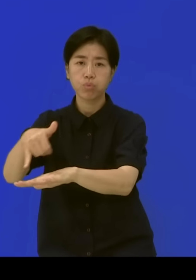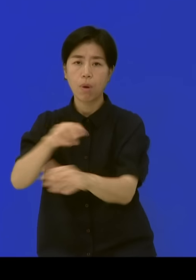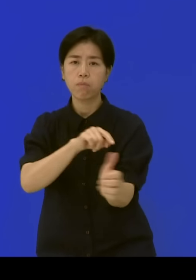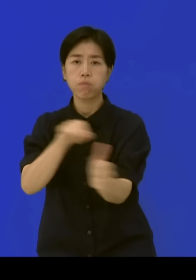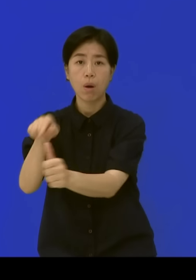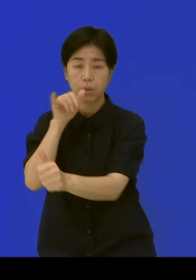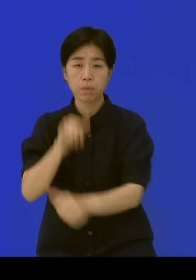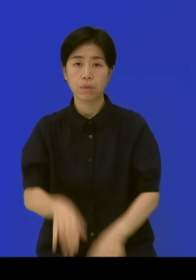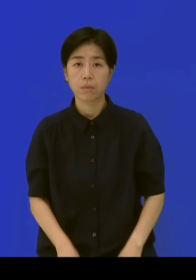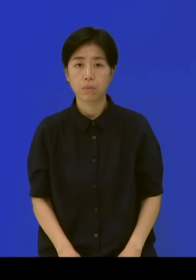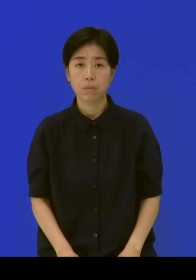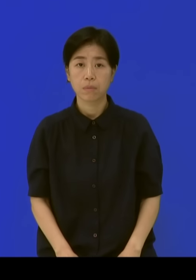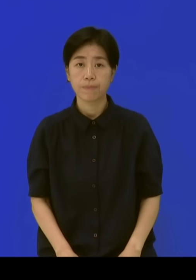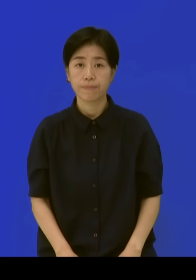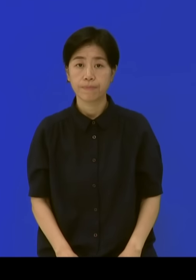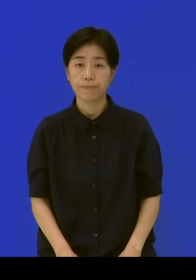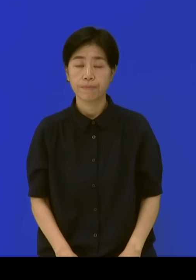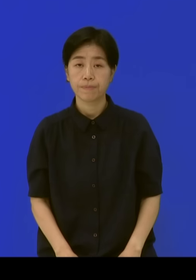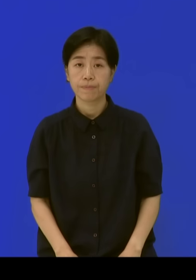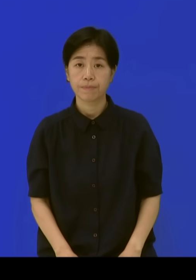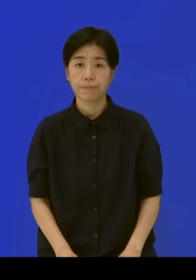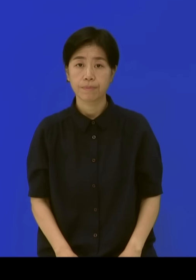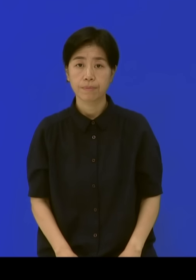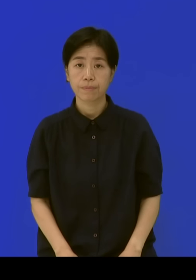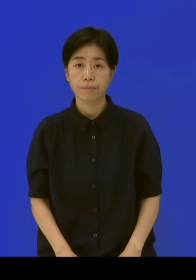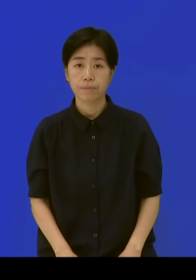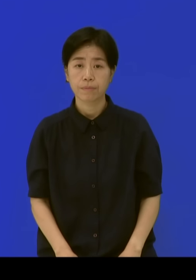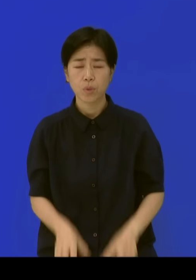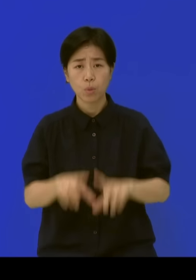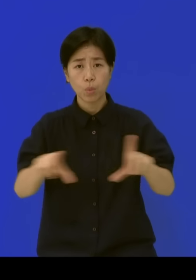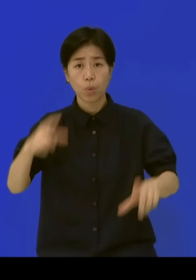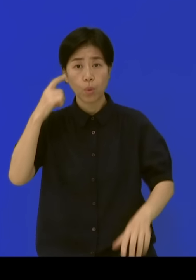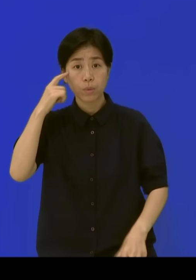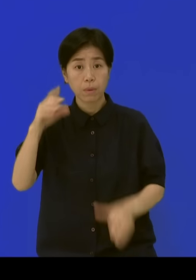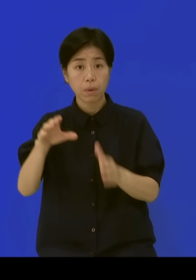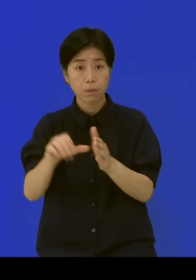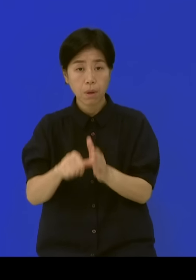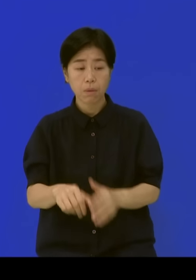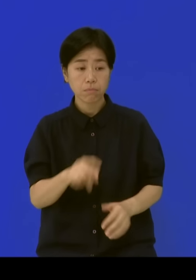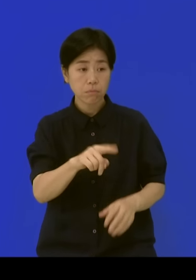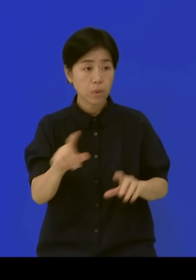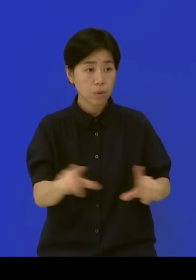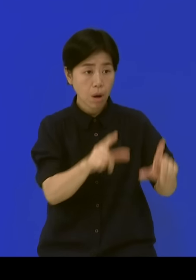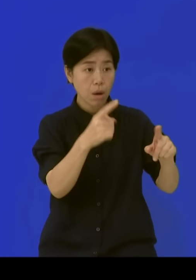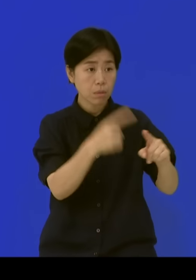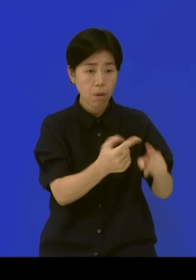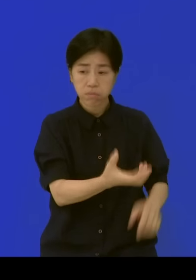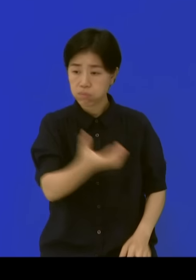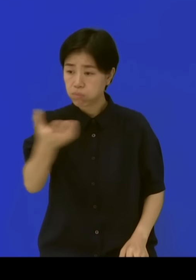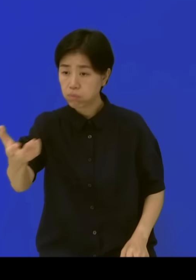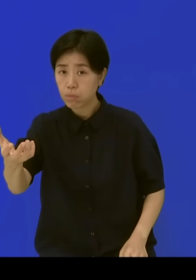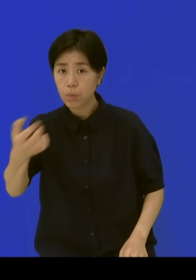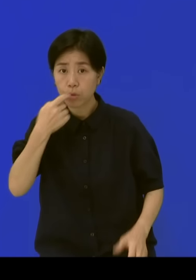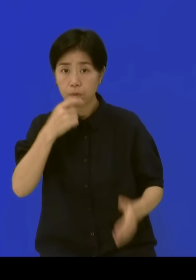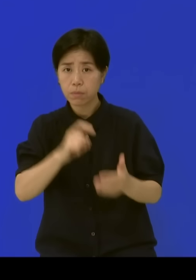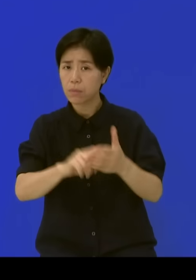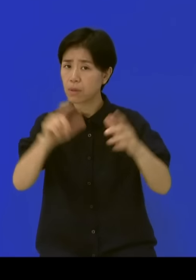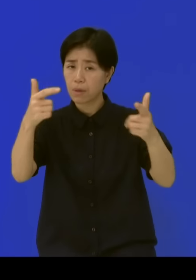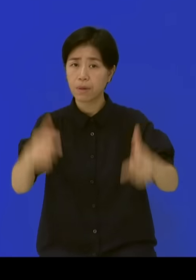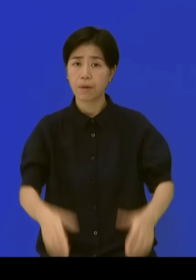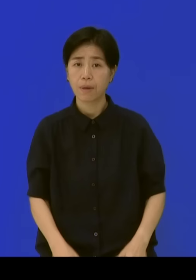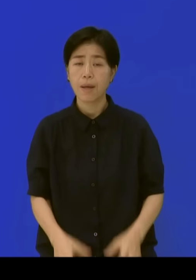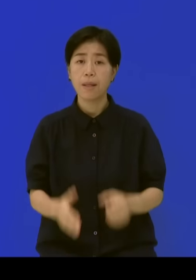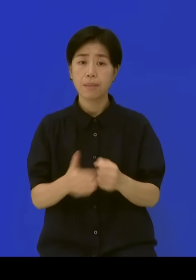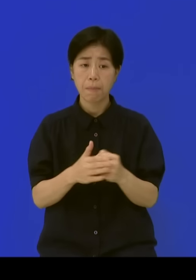거예요. 이게 인민의 명령이다 이러면서. 근데 상식적으로 삶의 터전을 한 번에 바꾸는 게 쉬운 일이 아니잖아요. 그렇죠. 이